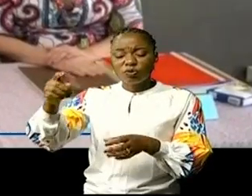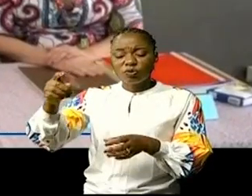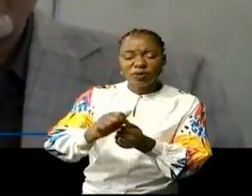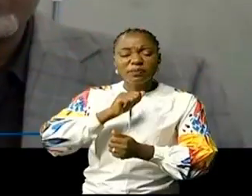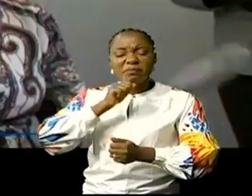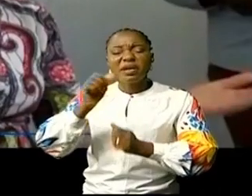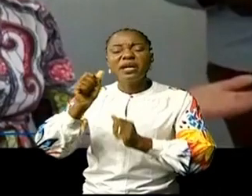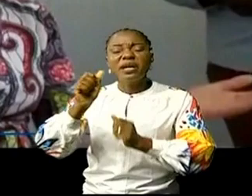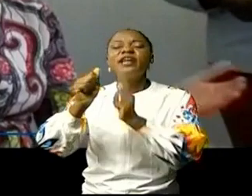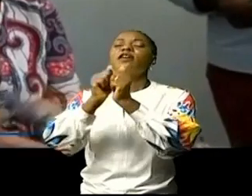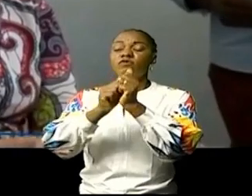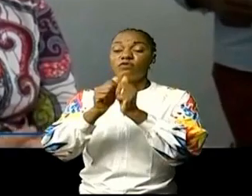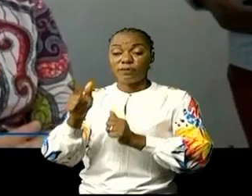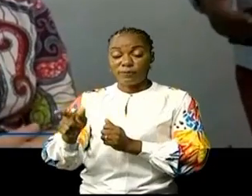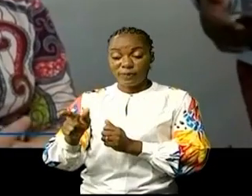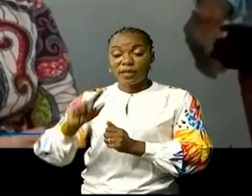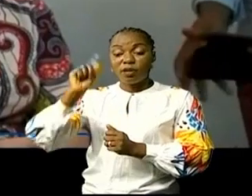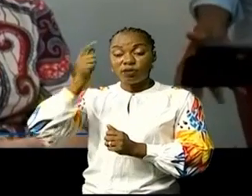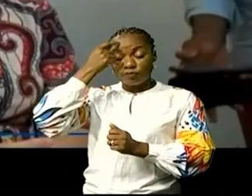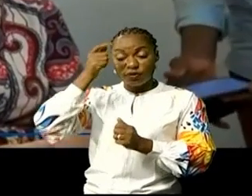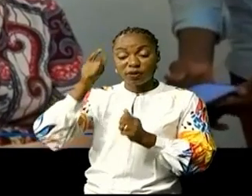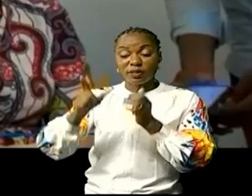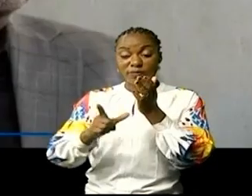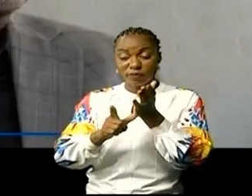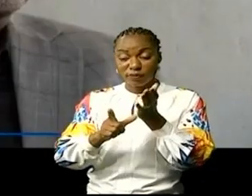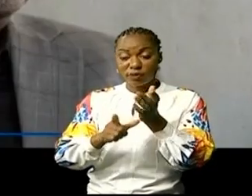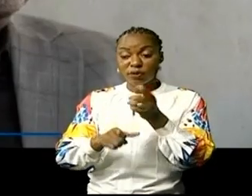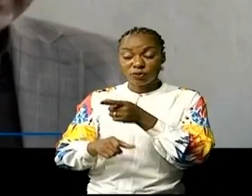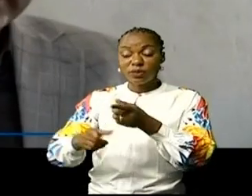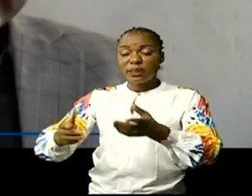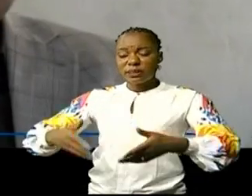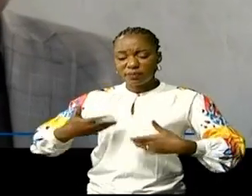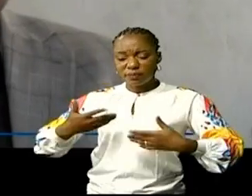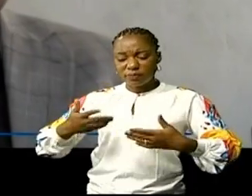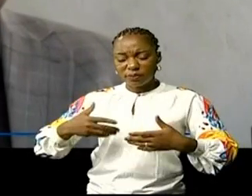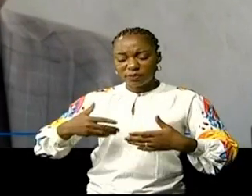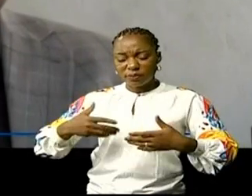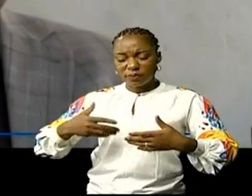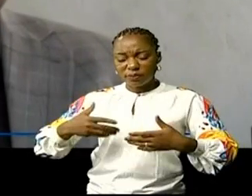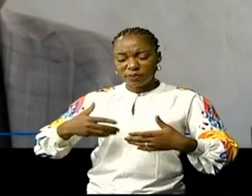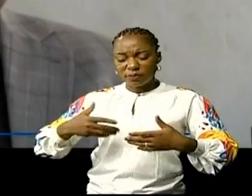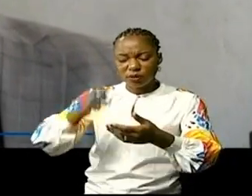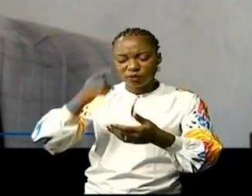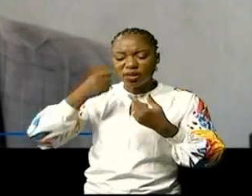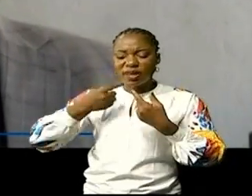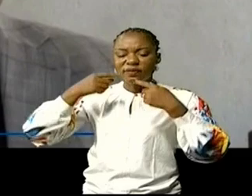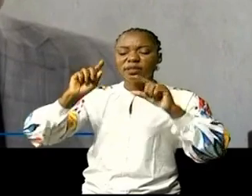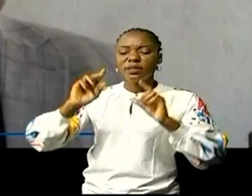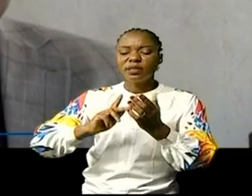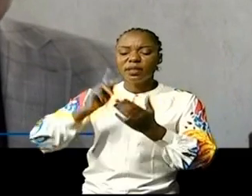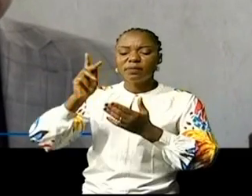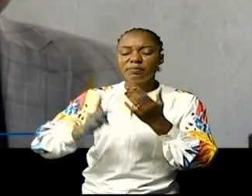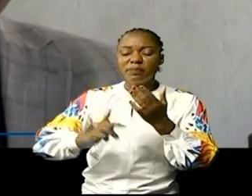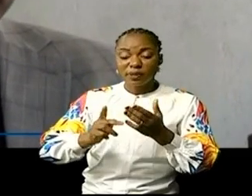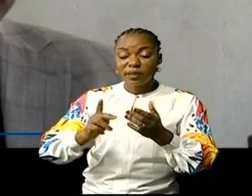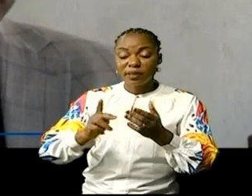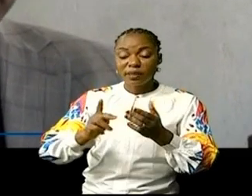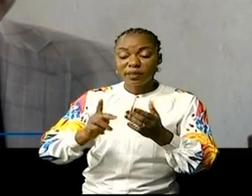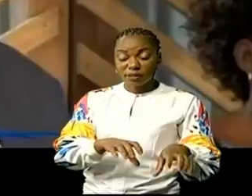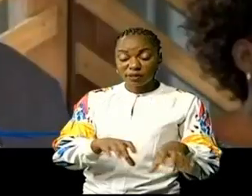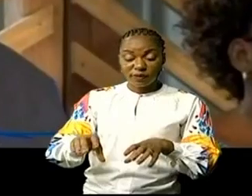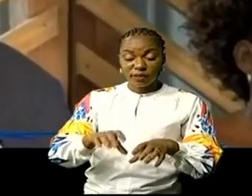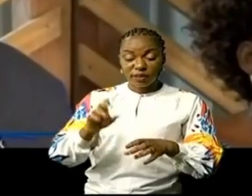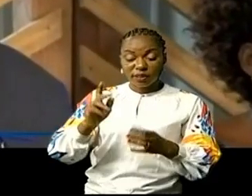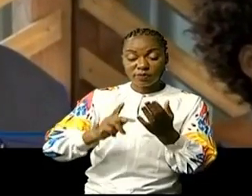intérim de la Mongala, Serge Mongolo, très satisfait des échanges qui ont abouti à la validation du plan annuel des activités du